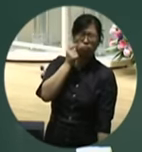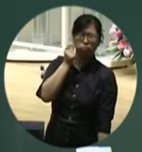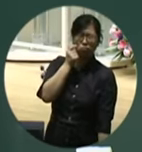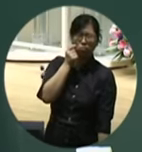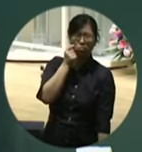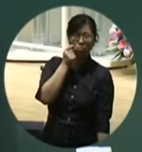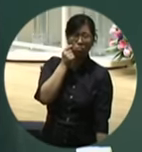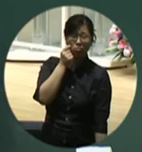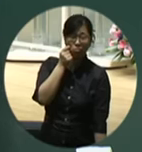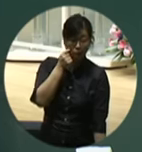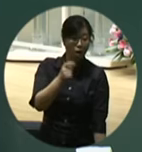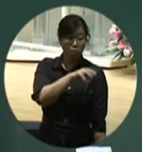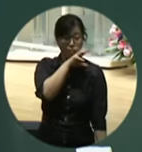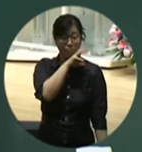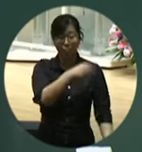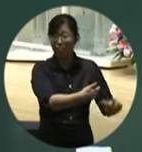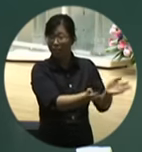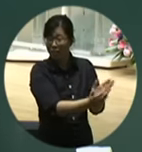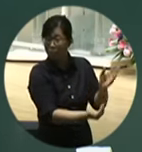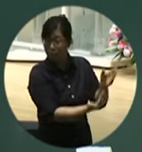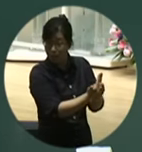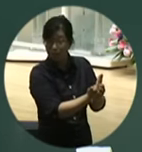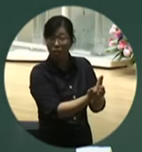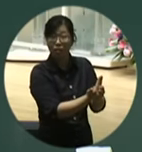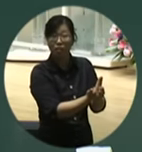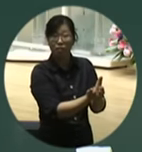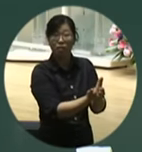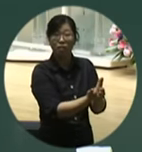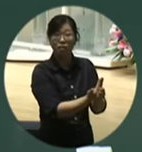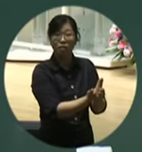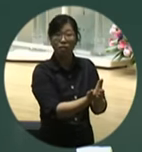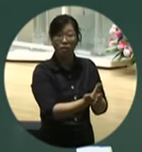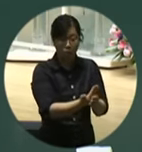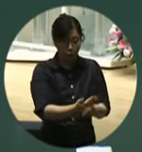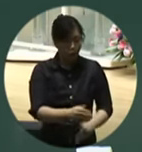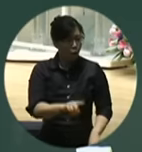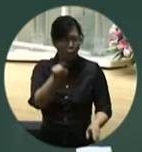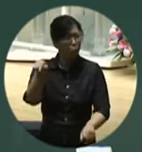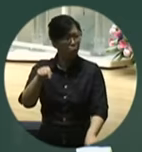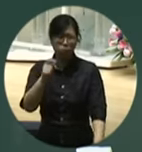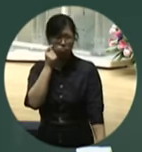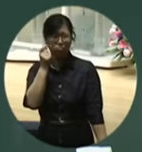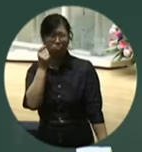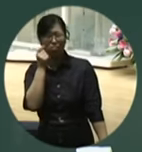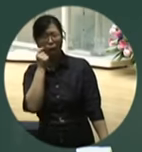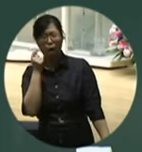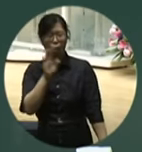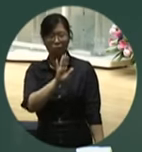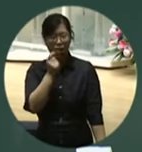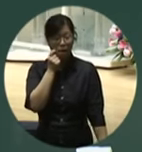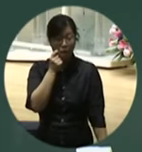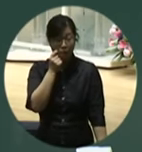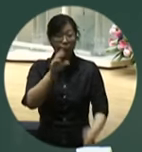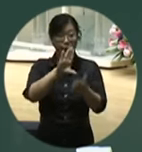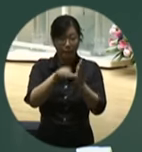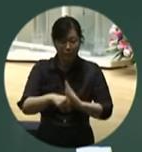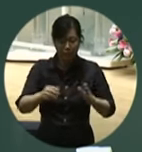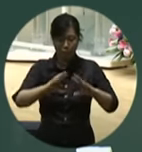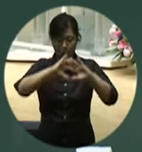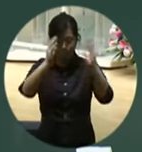Canaan. There were some people who were saying, we can't go in there. 전 백성이 통곡을 했어요. And everyone started weeping.